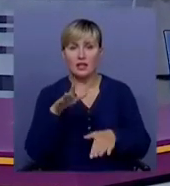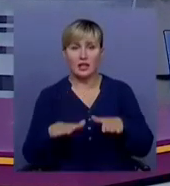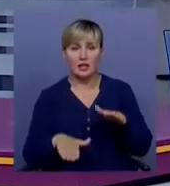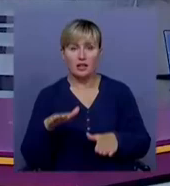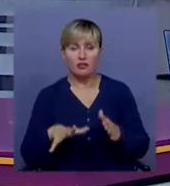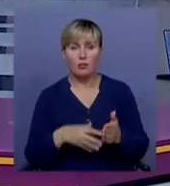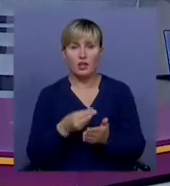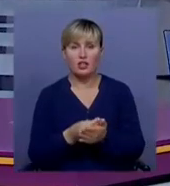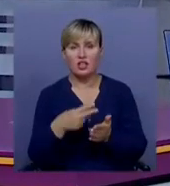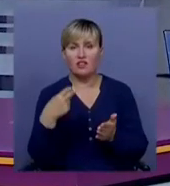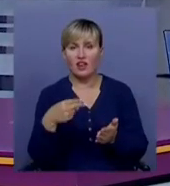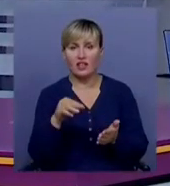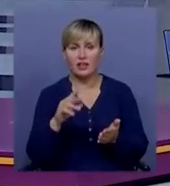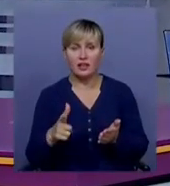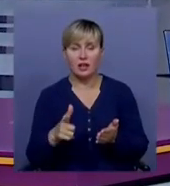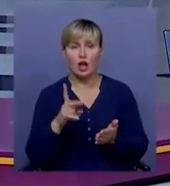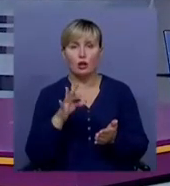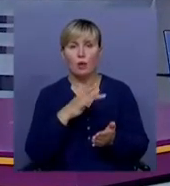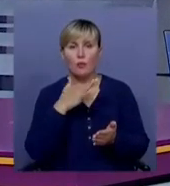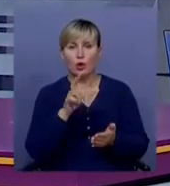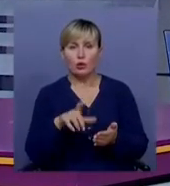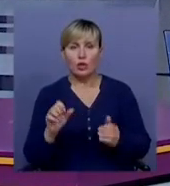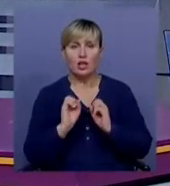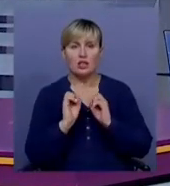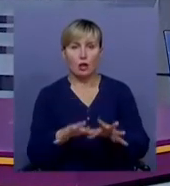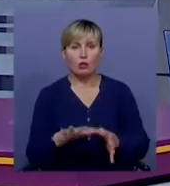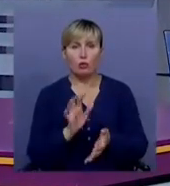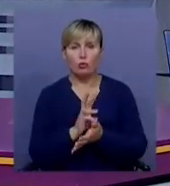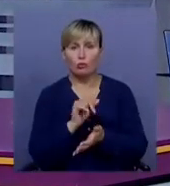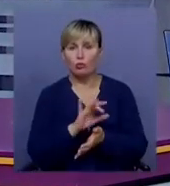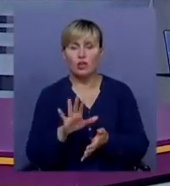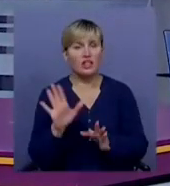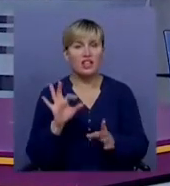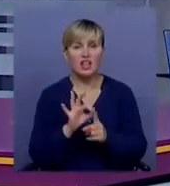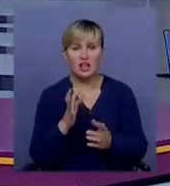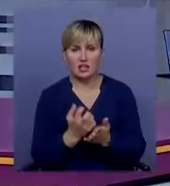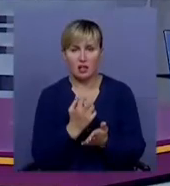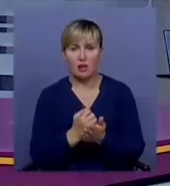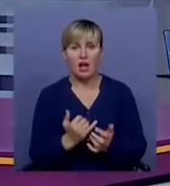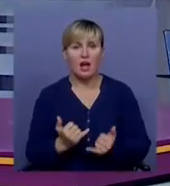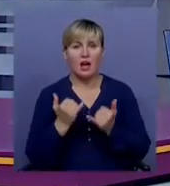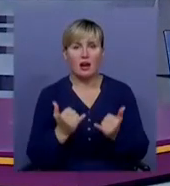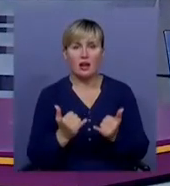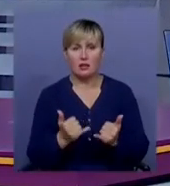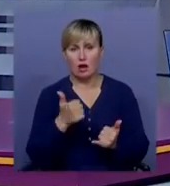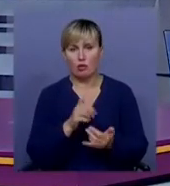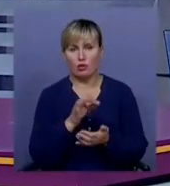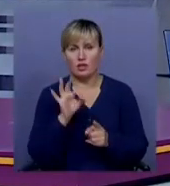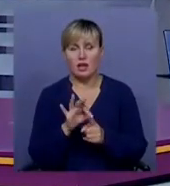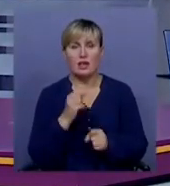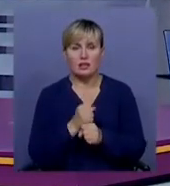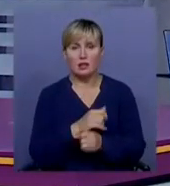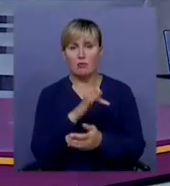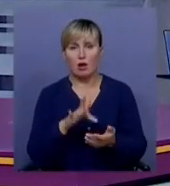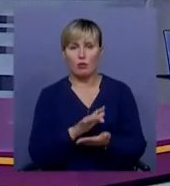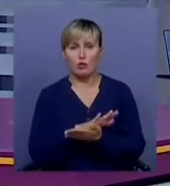втурсырья выплачивают 20 тенге. Однако многие горожане сдают бытовой мусор не в целях заработка, а ради благой цели – сделать мегаполис